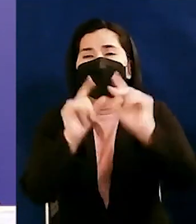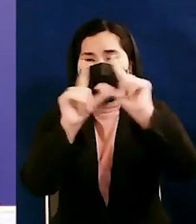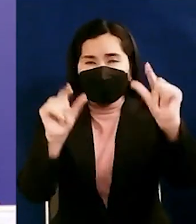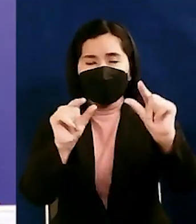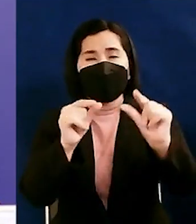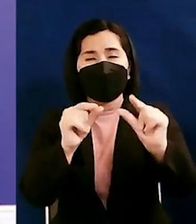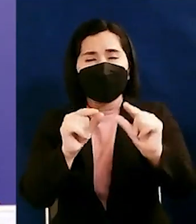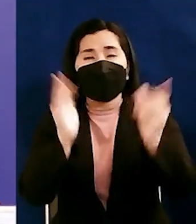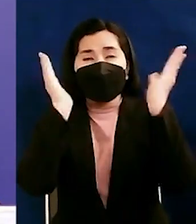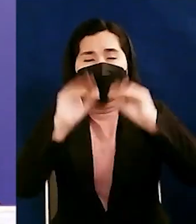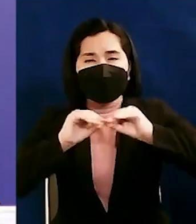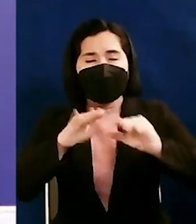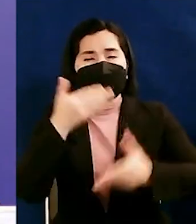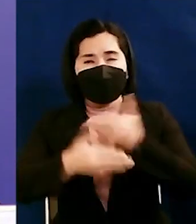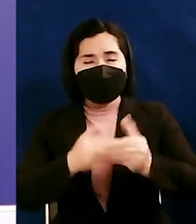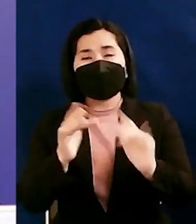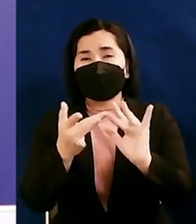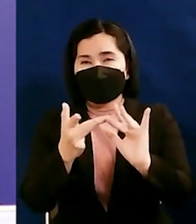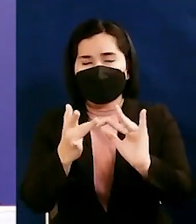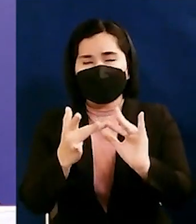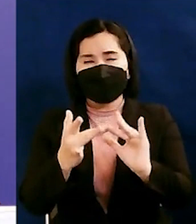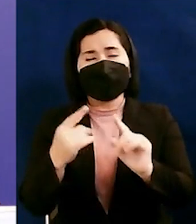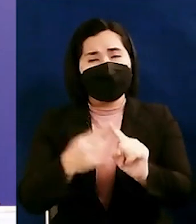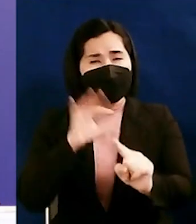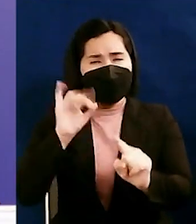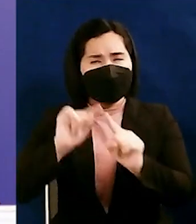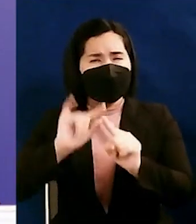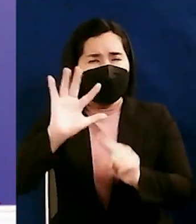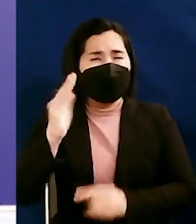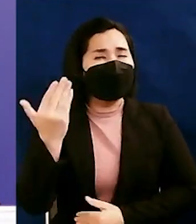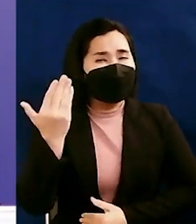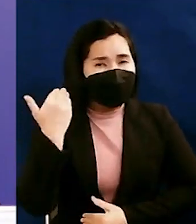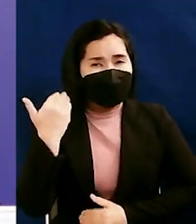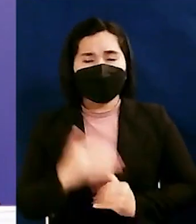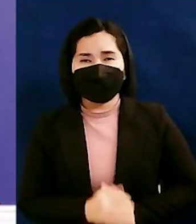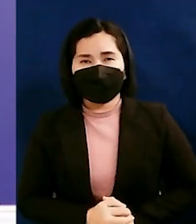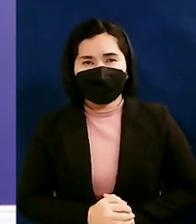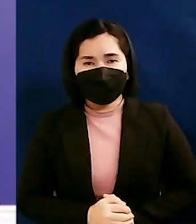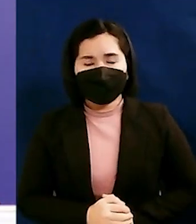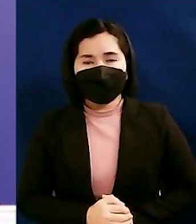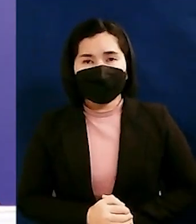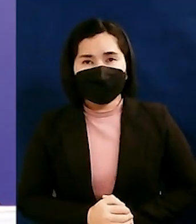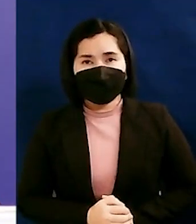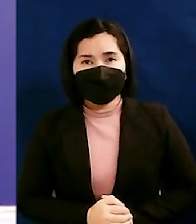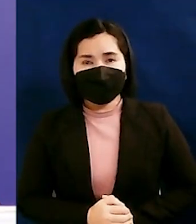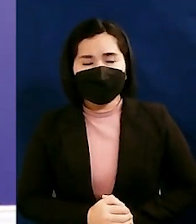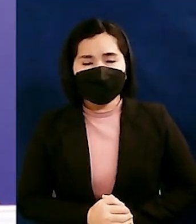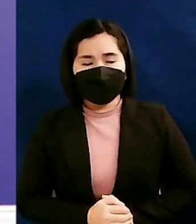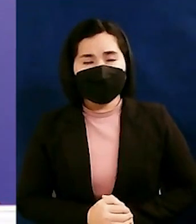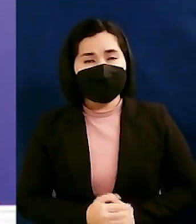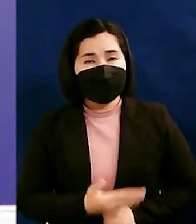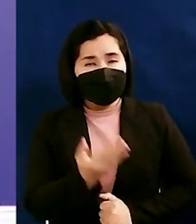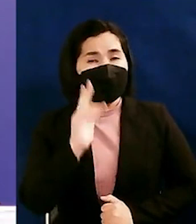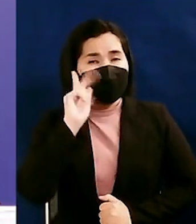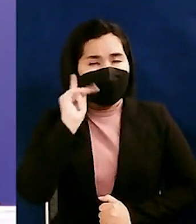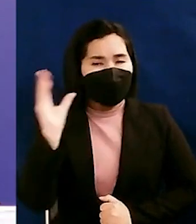างอินเทอร์เน็ตนะครับเมื่อวันที่5นะครับกันยายนนะครับต้องกราบเรียนว่าที่เราได้ทราบข่า